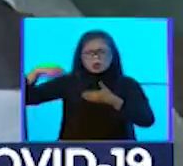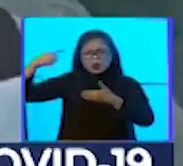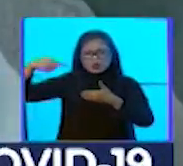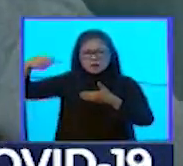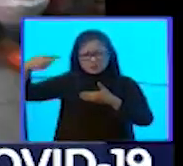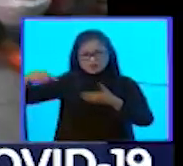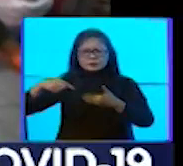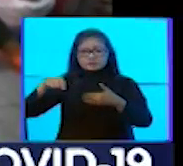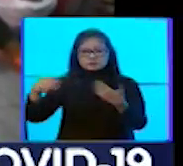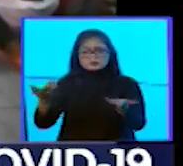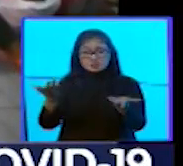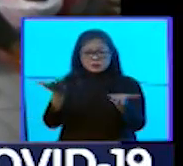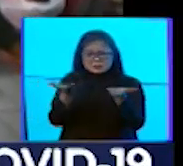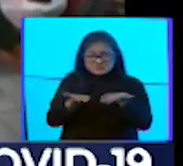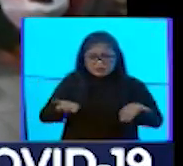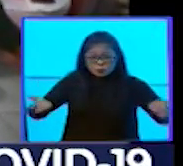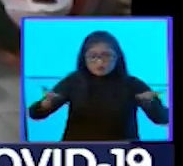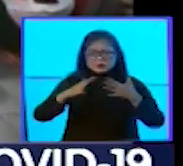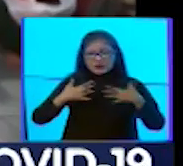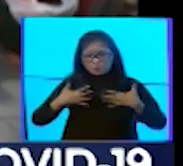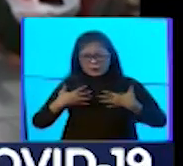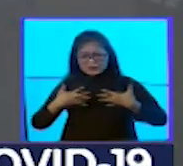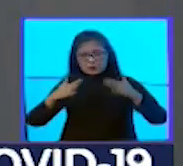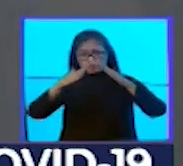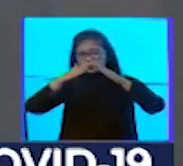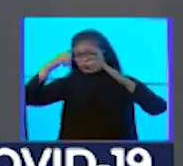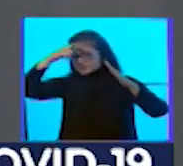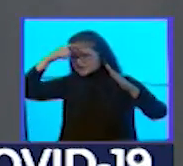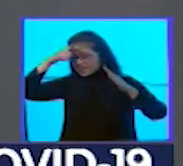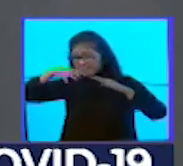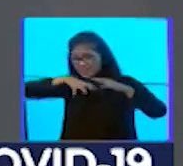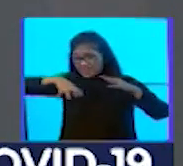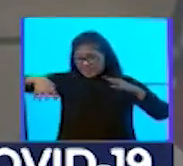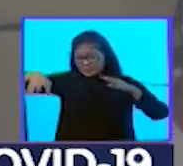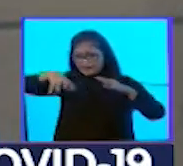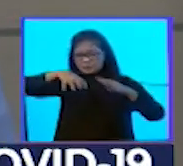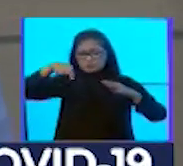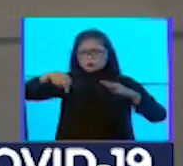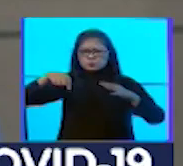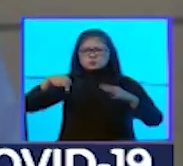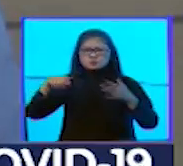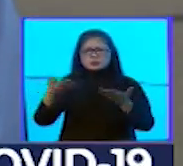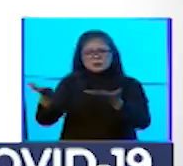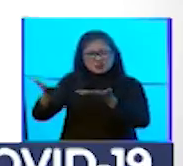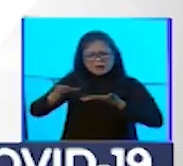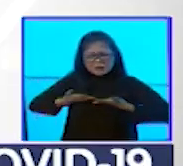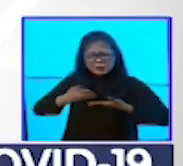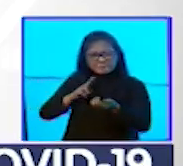terlebih kondisi rumah sakit di beberapa daerah yang diambang olavs dan berdampak pada tenaga kesehatan yang bertumbangan